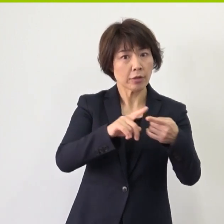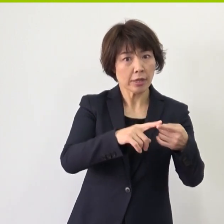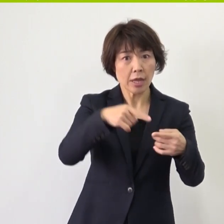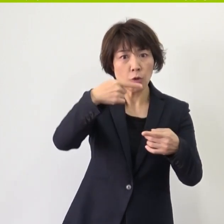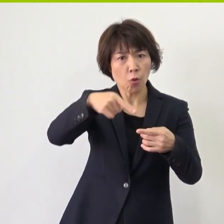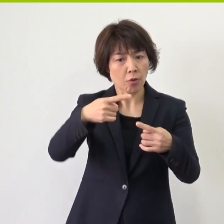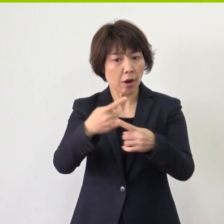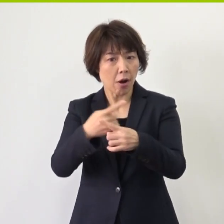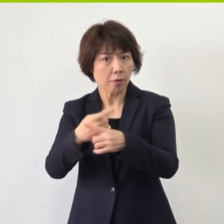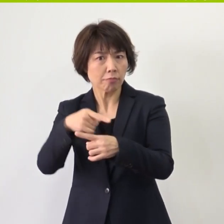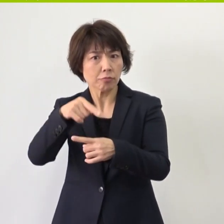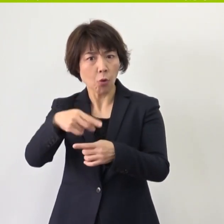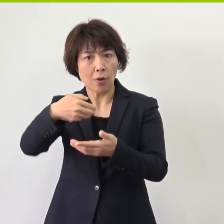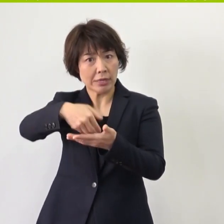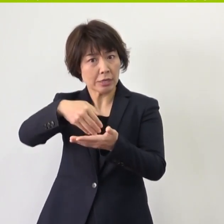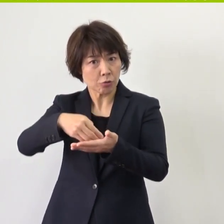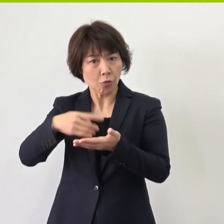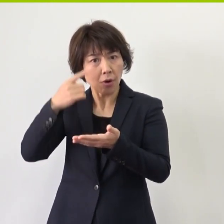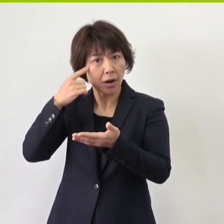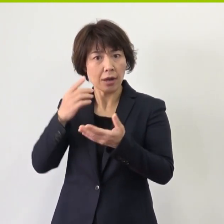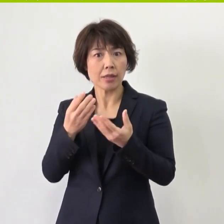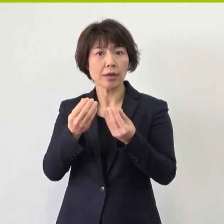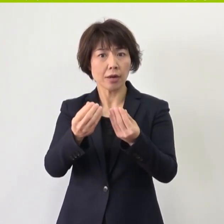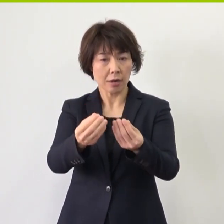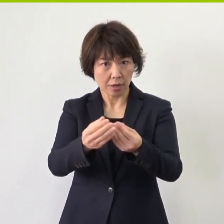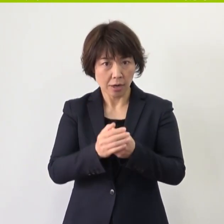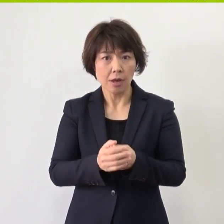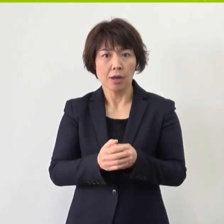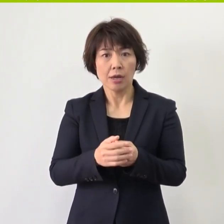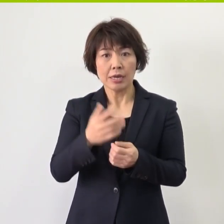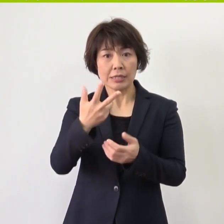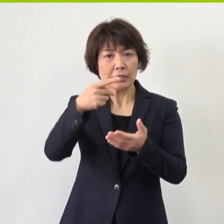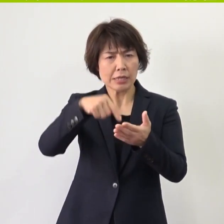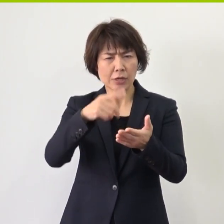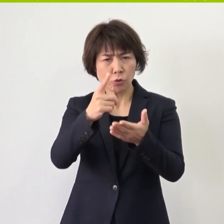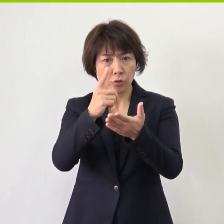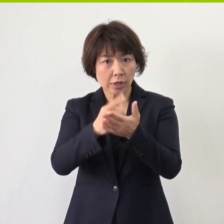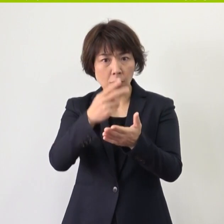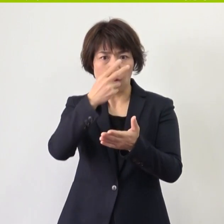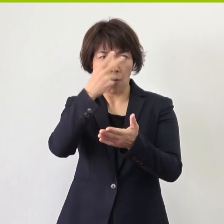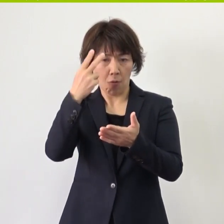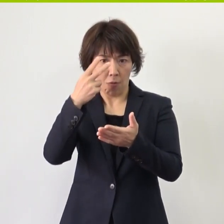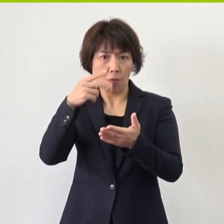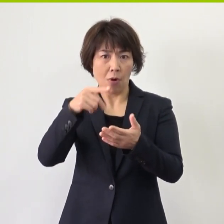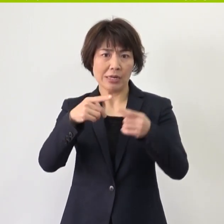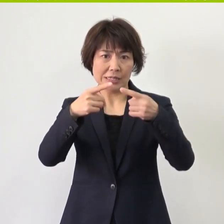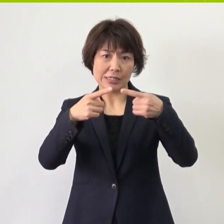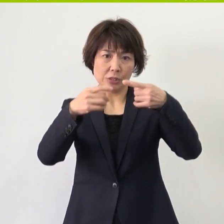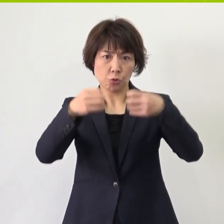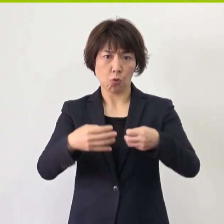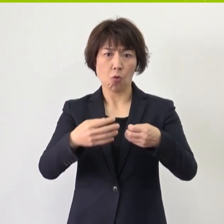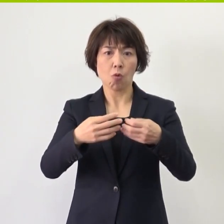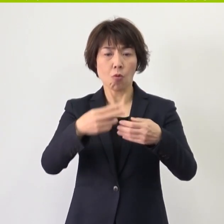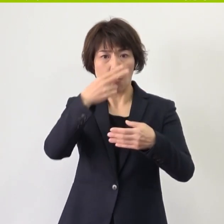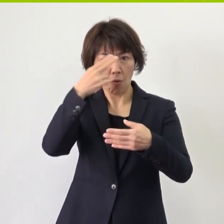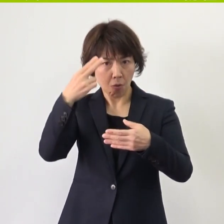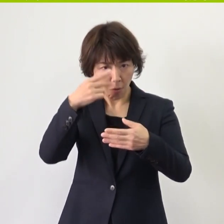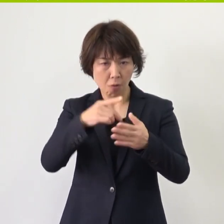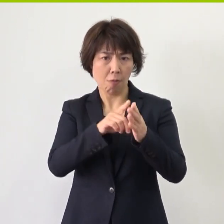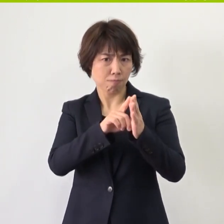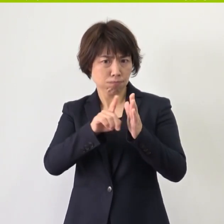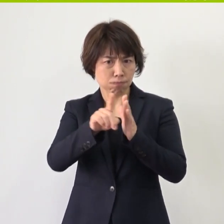のニーズを捉えながら、市内で唯一の一律高校である一条高校をフラッグシ